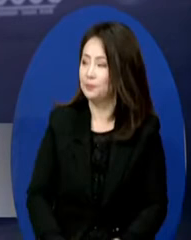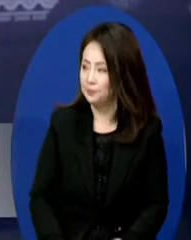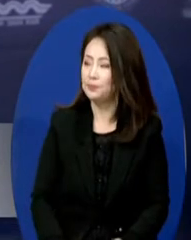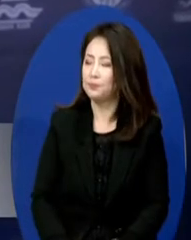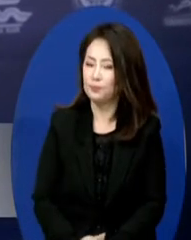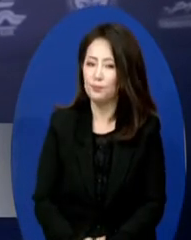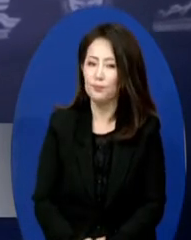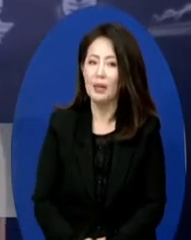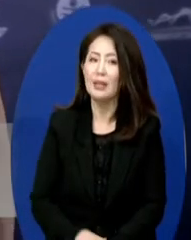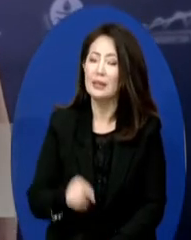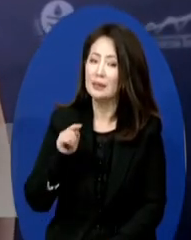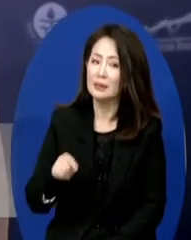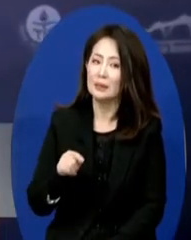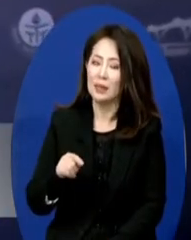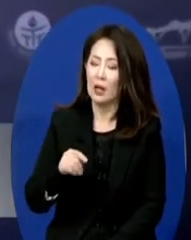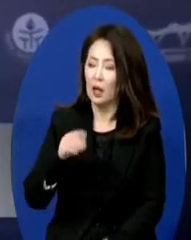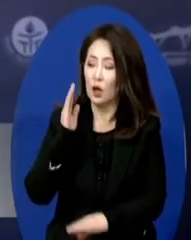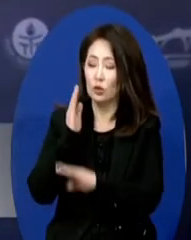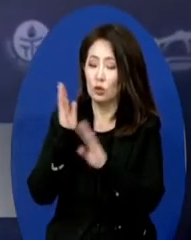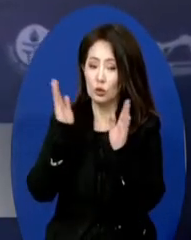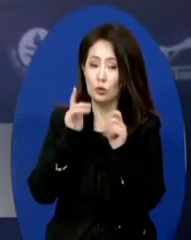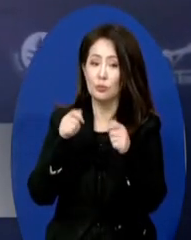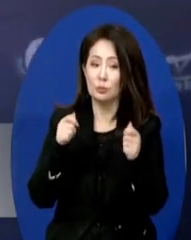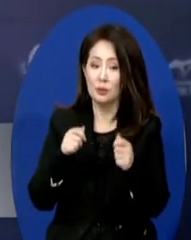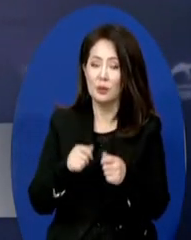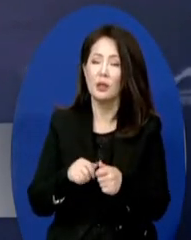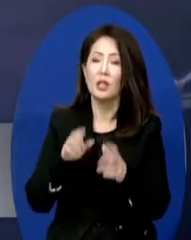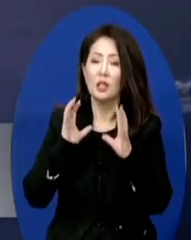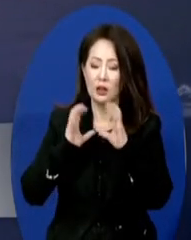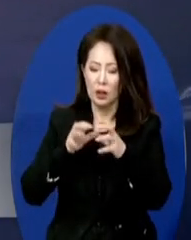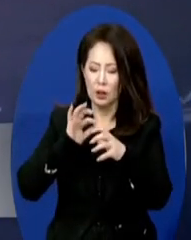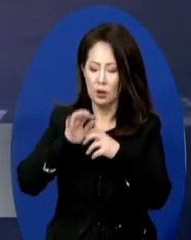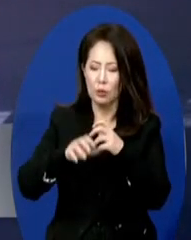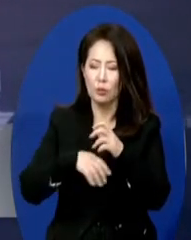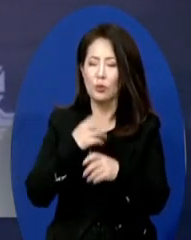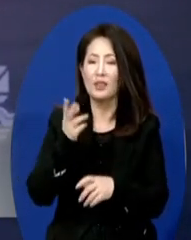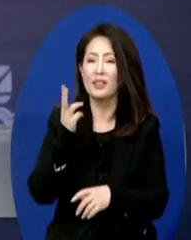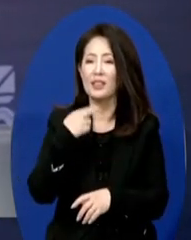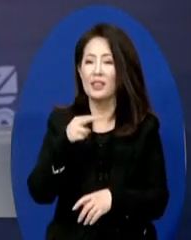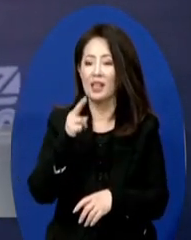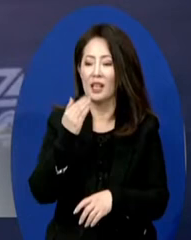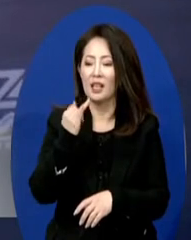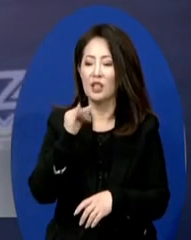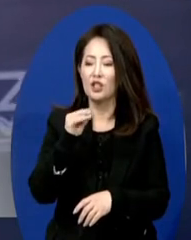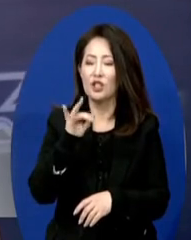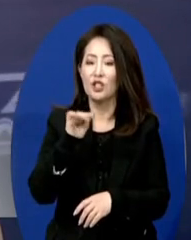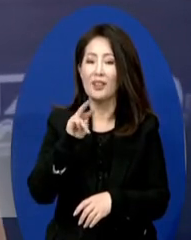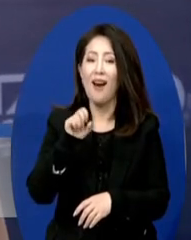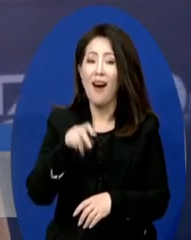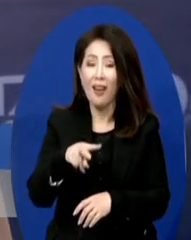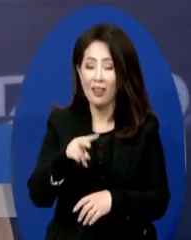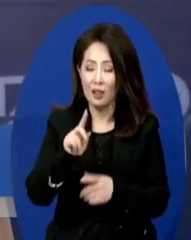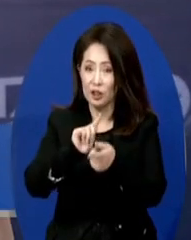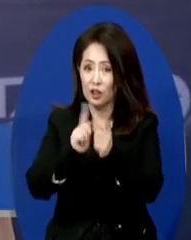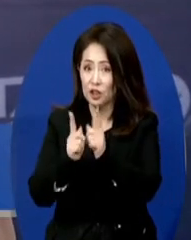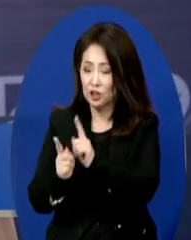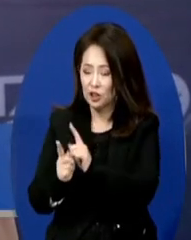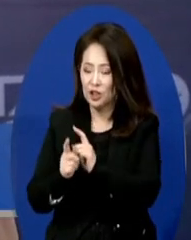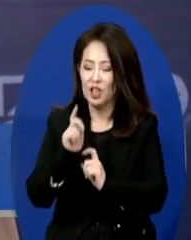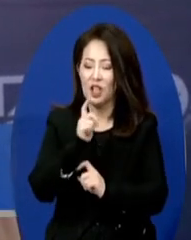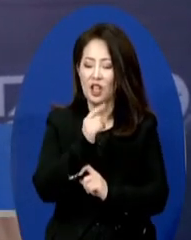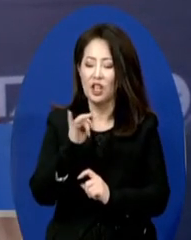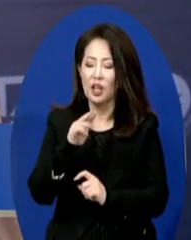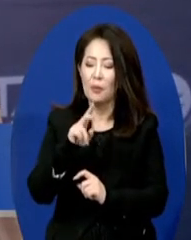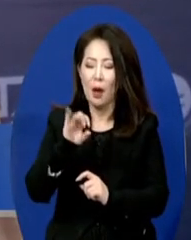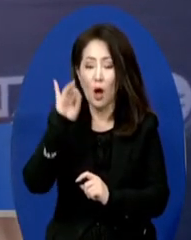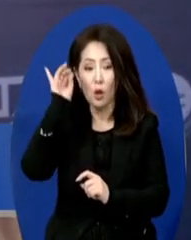байна? За чимэнд төргий. Ер нь бол дэлхийн нийтээр энэ дижитал шилжилт хэмэл оюун ухаан за